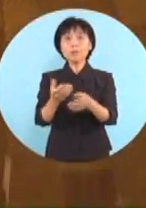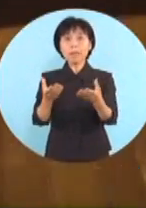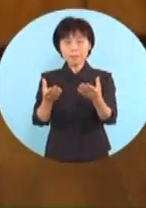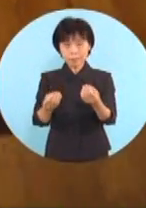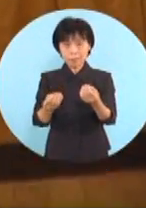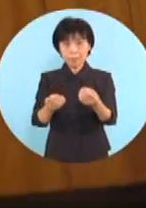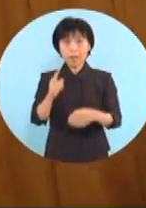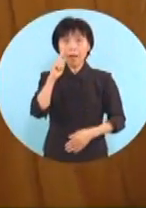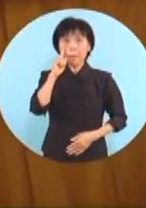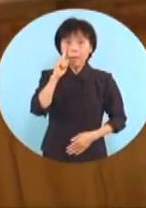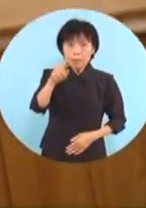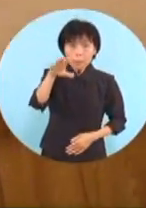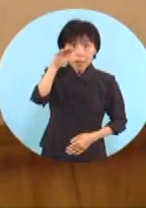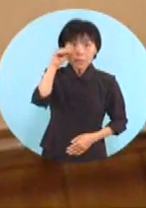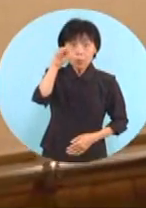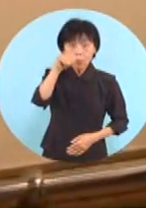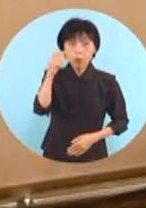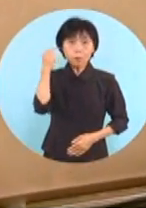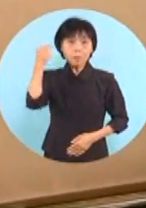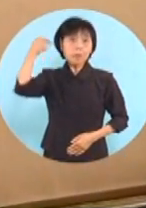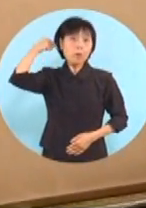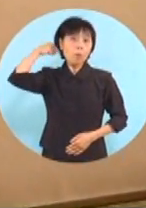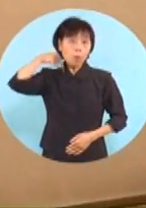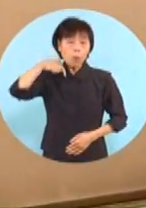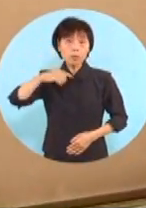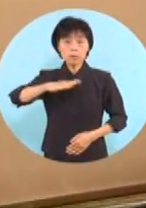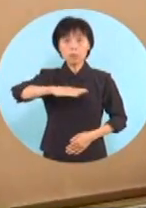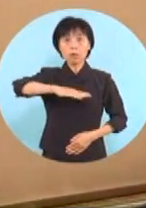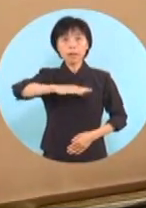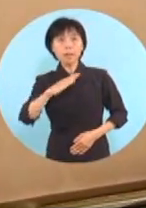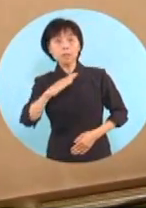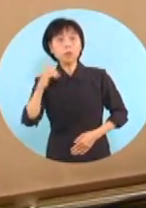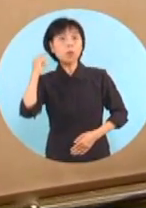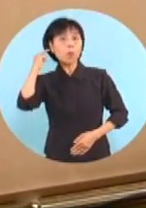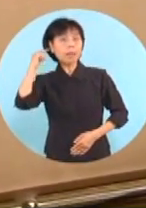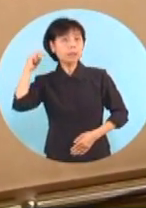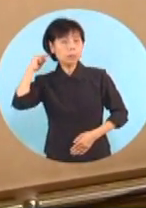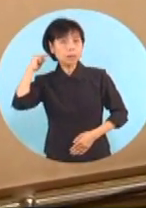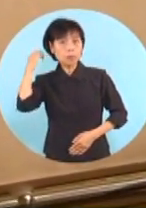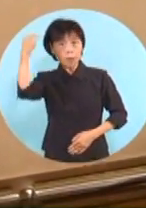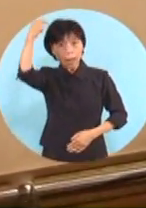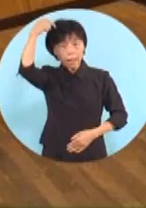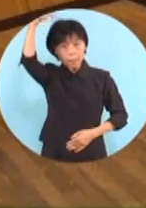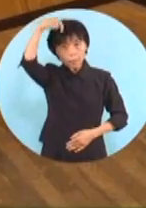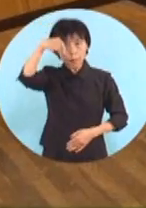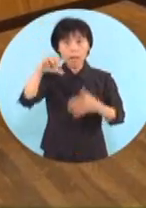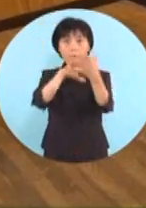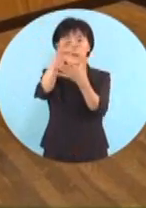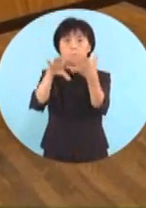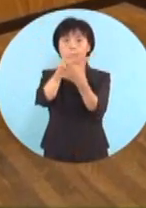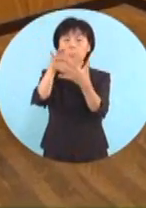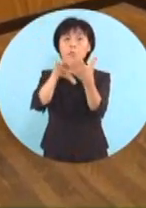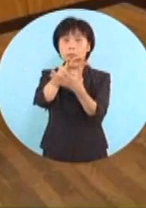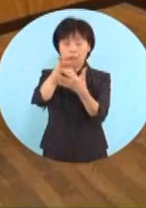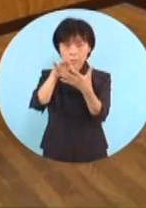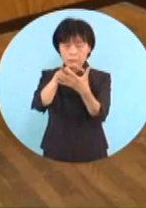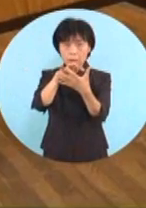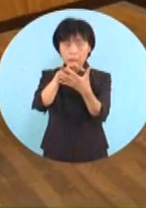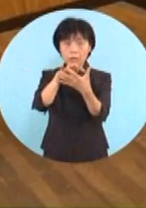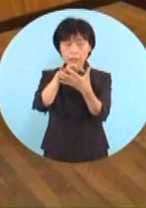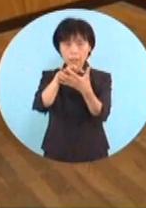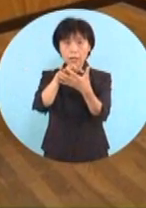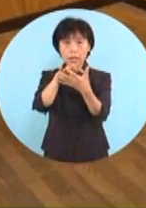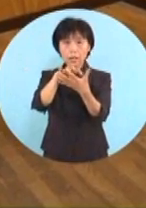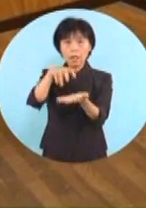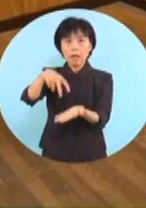で入ってくる情報と、あと耳の奥にある傾きを感じるところが、2つ入ってくる情報がちぐはぐになってしまって